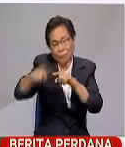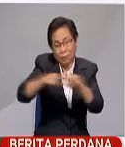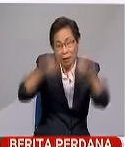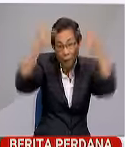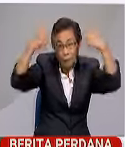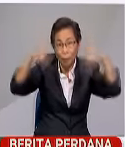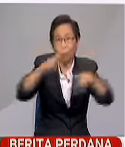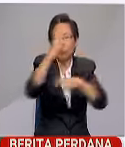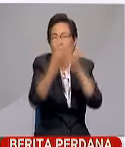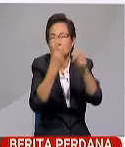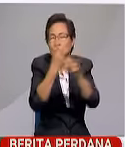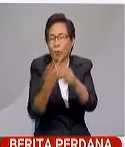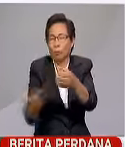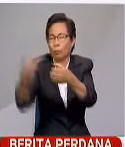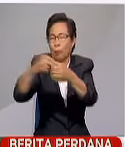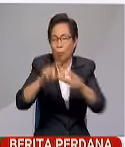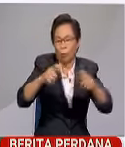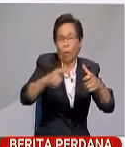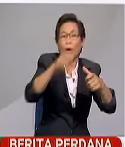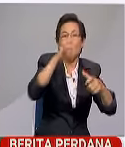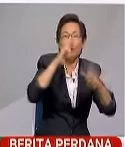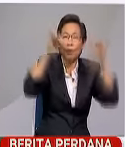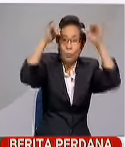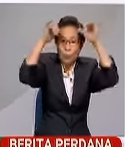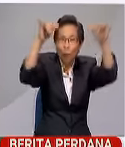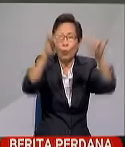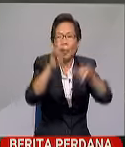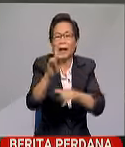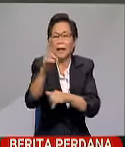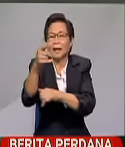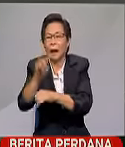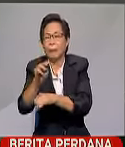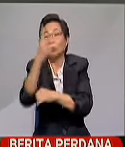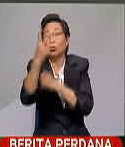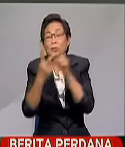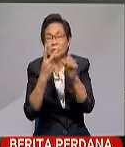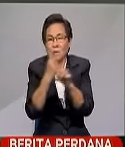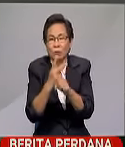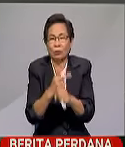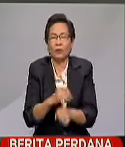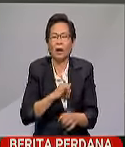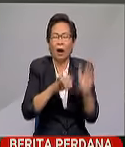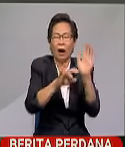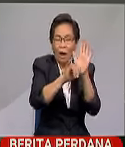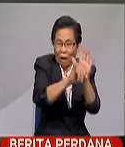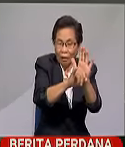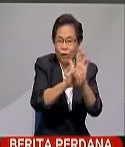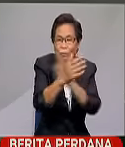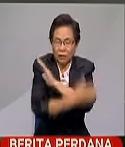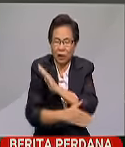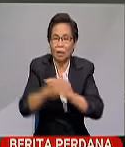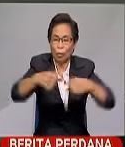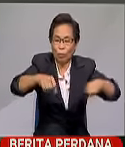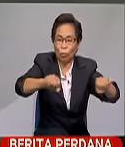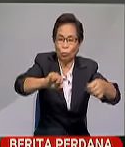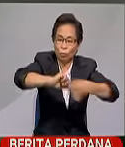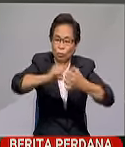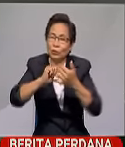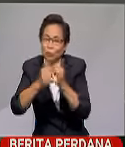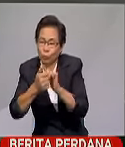selepas 2 tahun menyertai pasukan Red Bull KTM. Sebagai ikon negara motorsport, we need